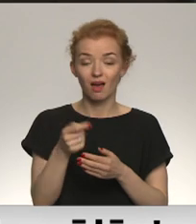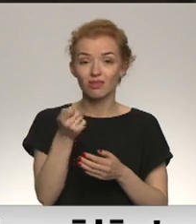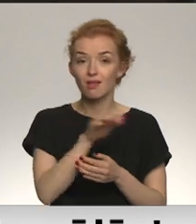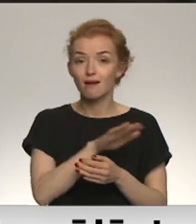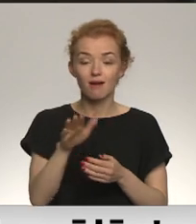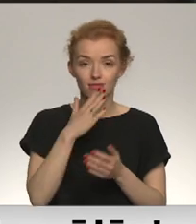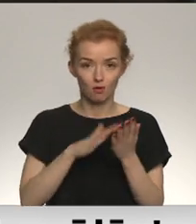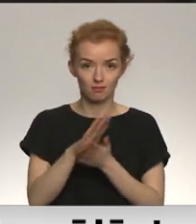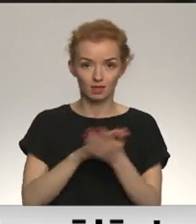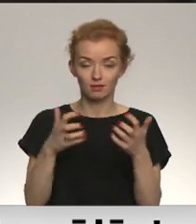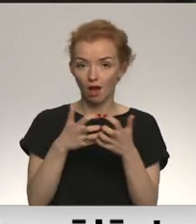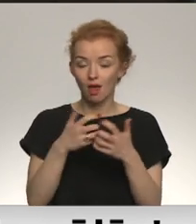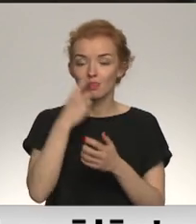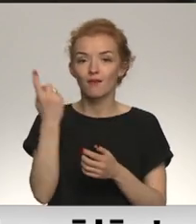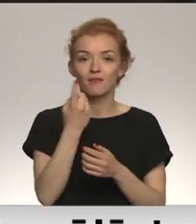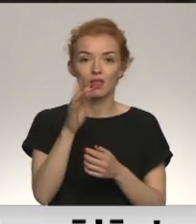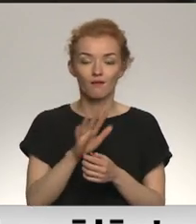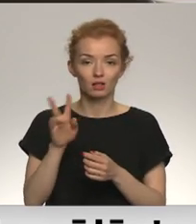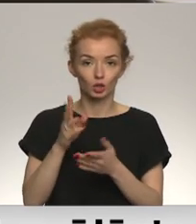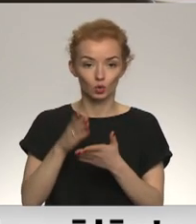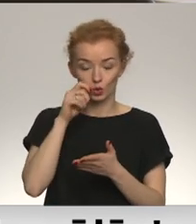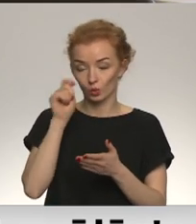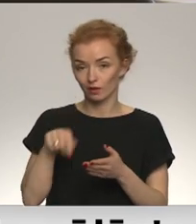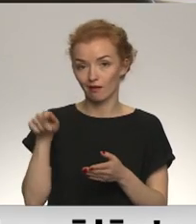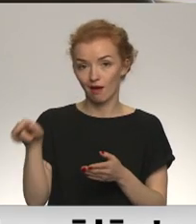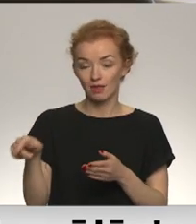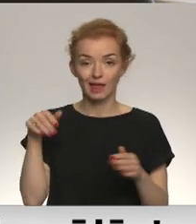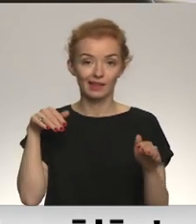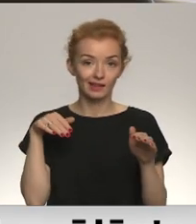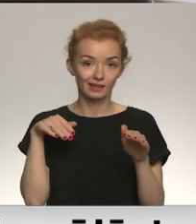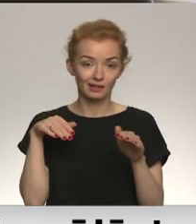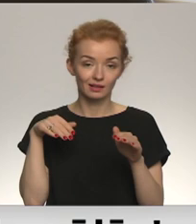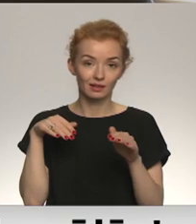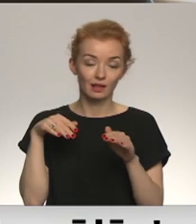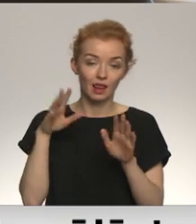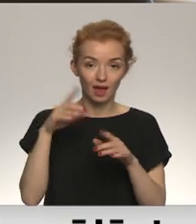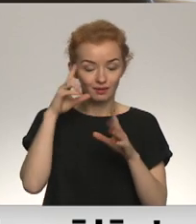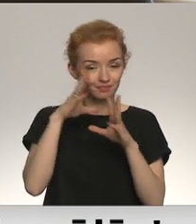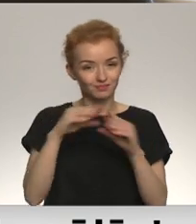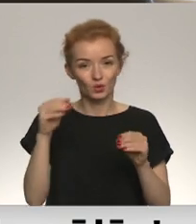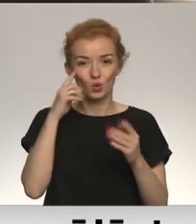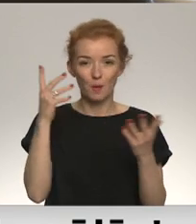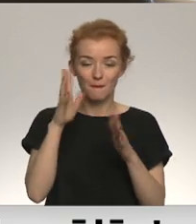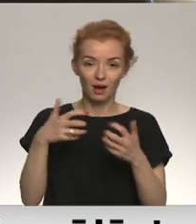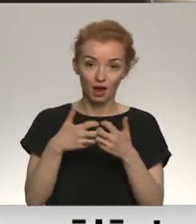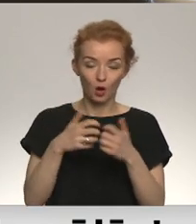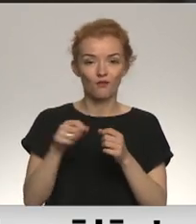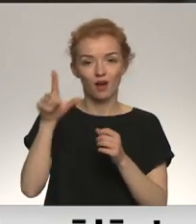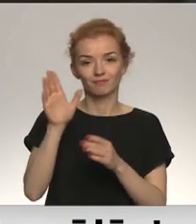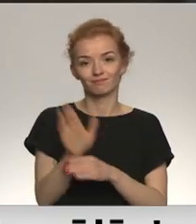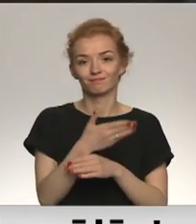karā, nevienā valstī. Ko viņi tur dara? Izbēgt no domām par karu ārste spēja tad, kad dotas pastaigās.